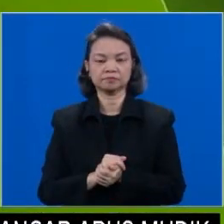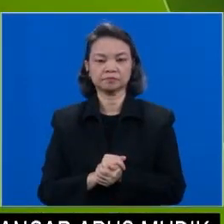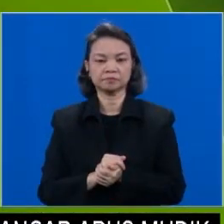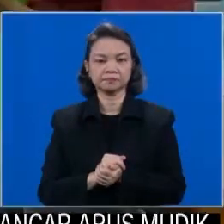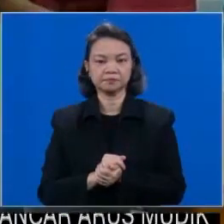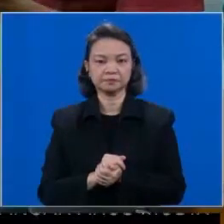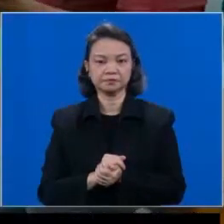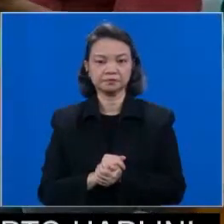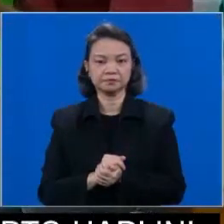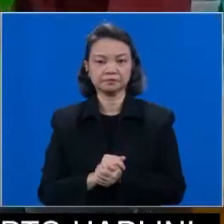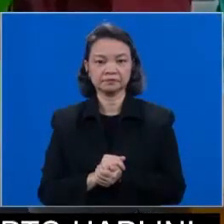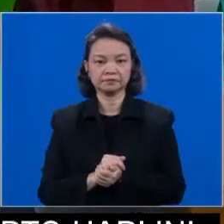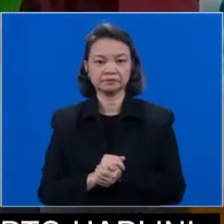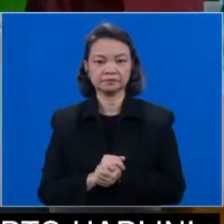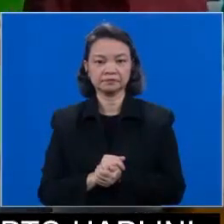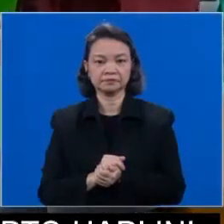Indonesia